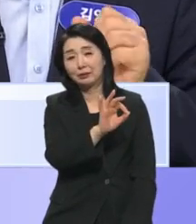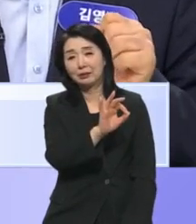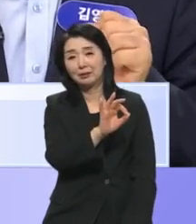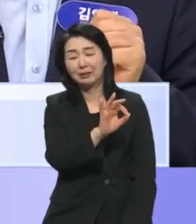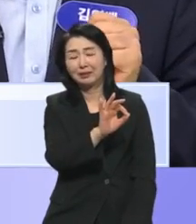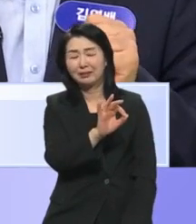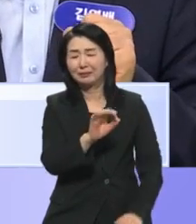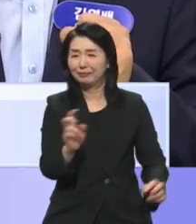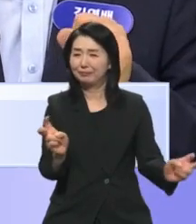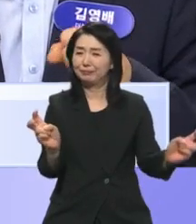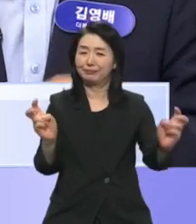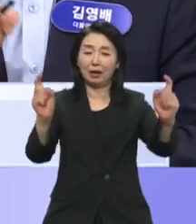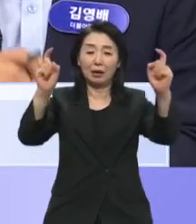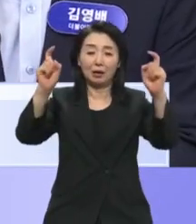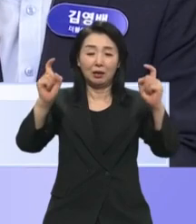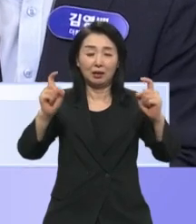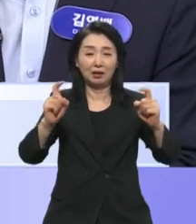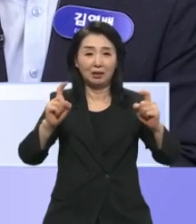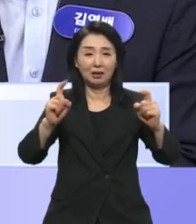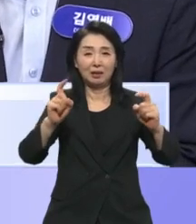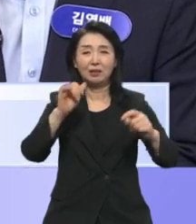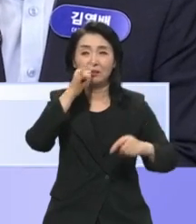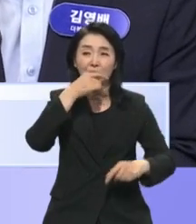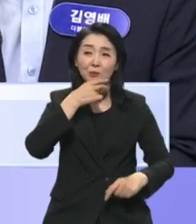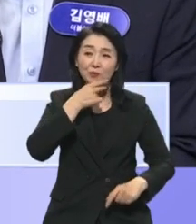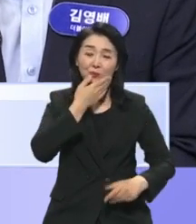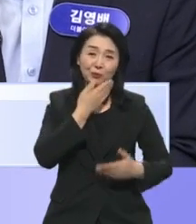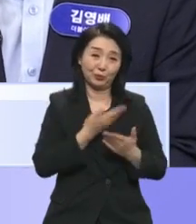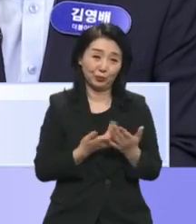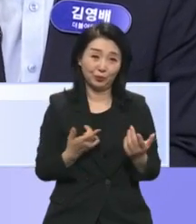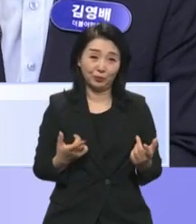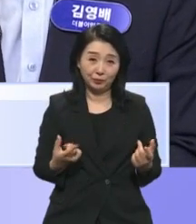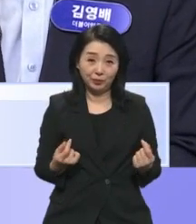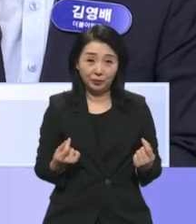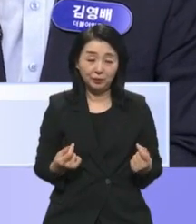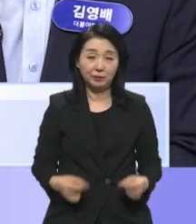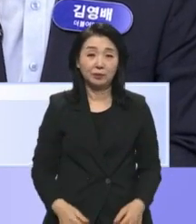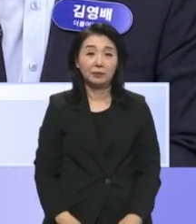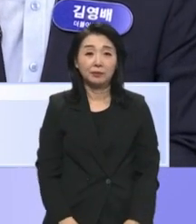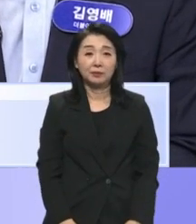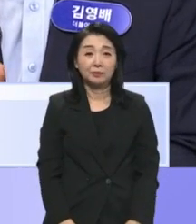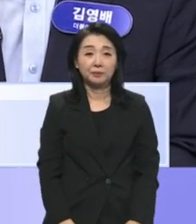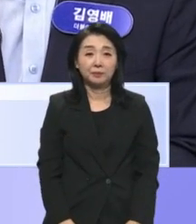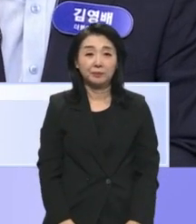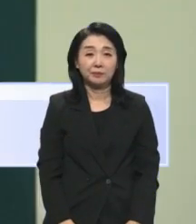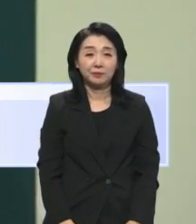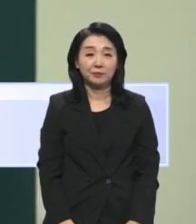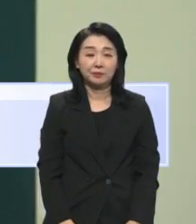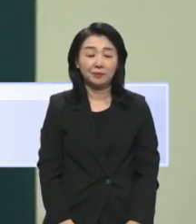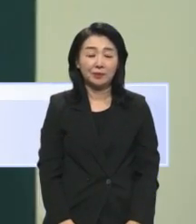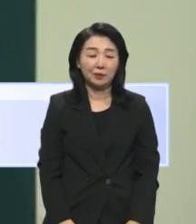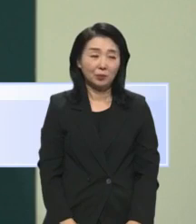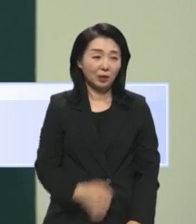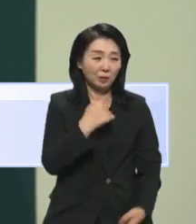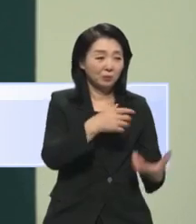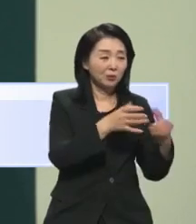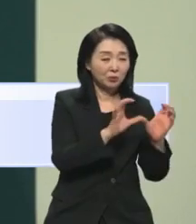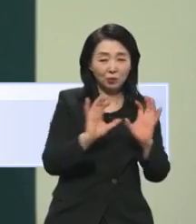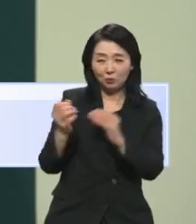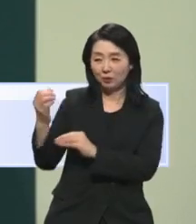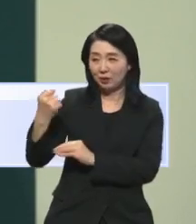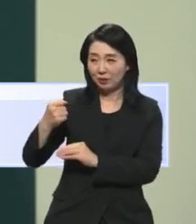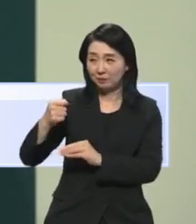서로 더 화만나는 그런 계기가 되느냐 이런 문제 같아요 그래서 이거를 꼭 진영과 진영관 이런 문제로 저는 보지 말고